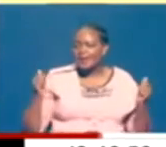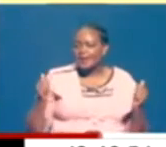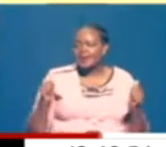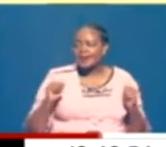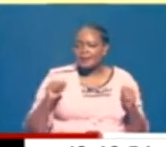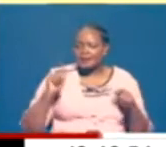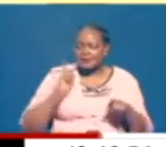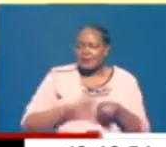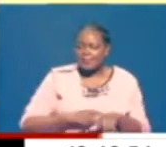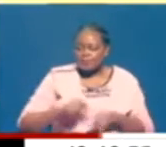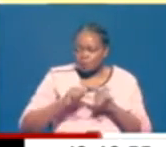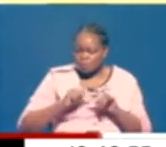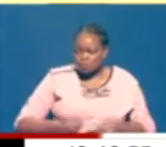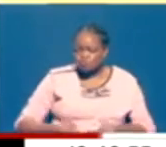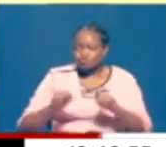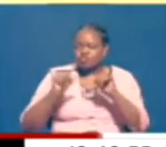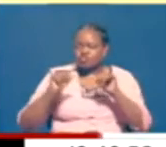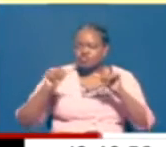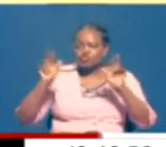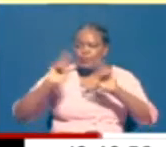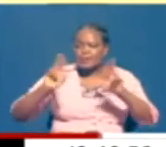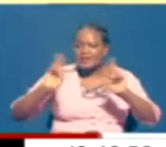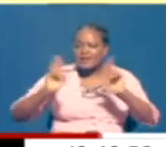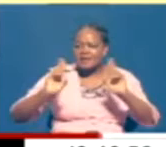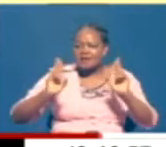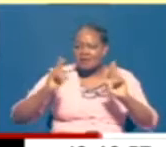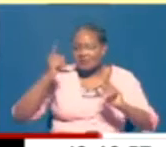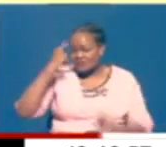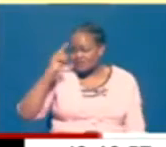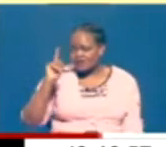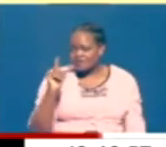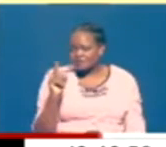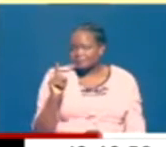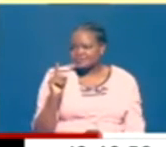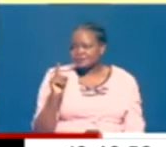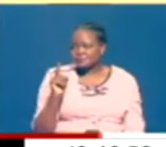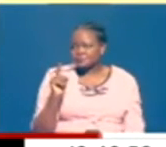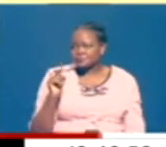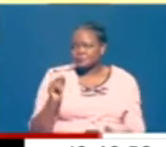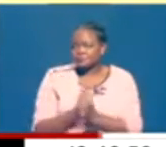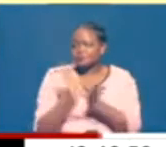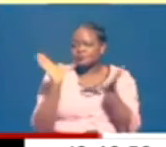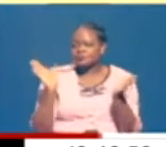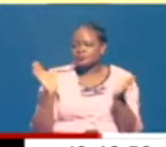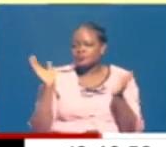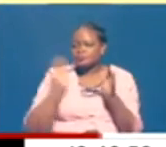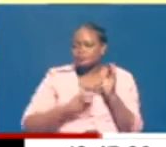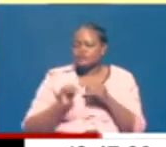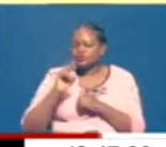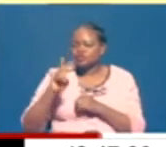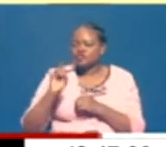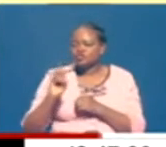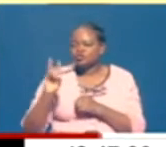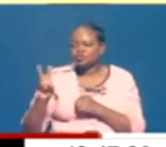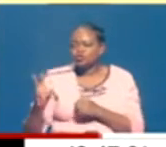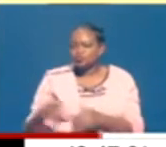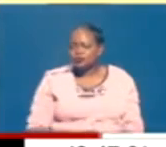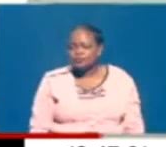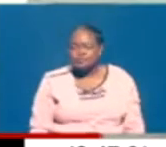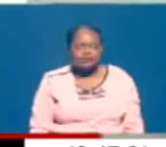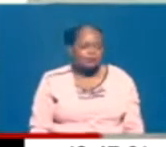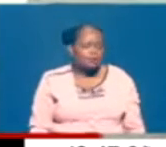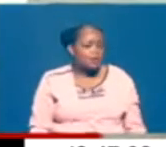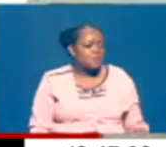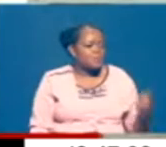tukiendelea kujitayarisha kwenda kwa general election 2022. Mm-hmm. Naam. Umeibua hili